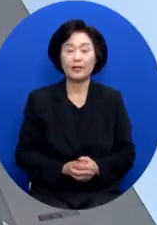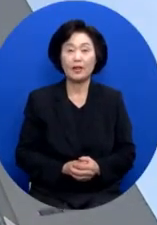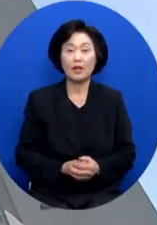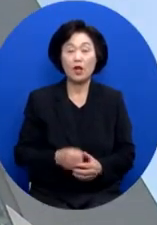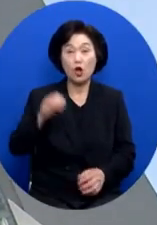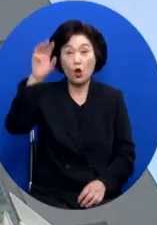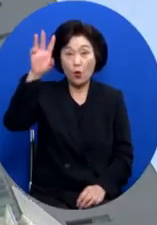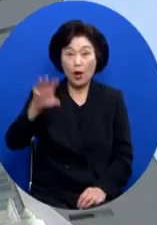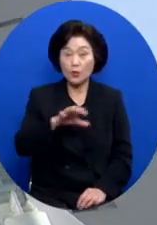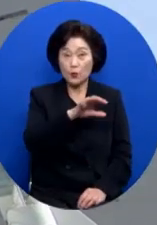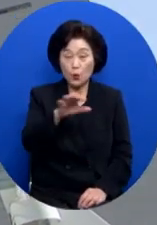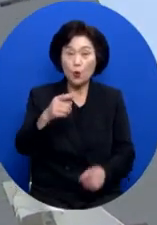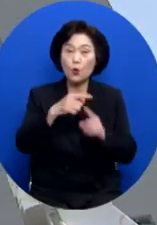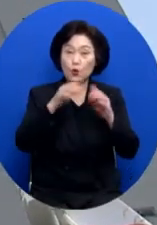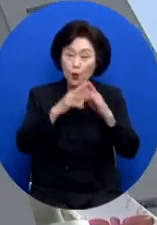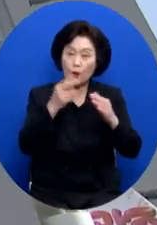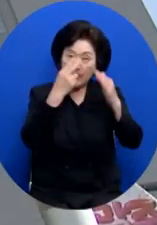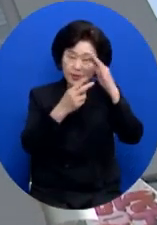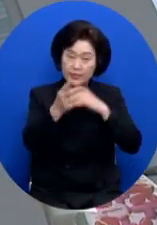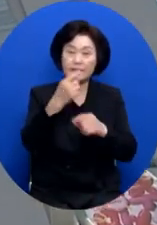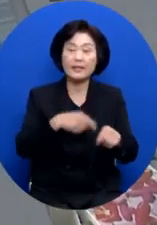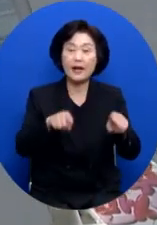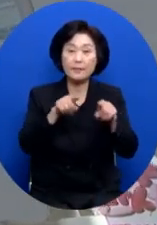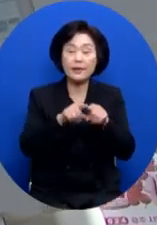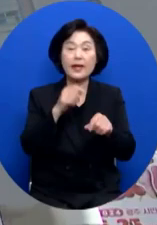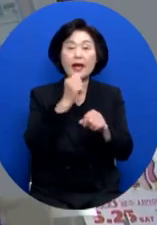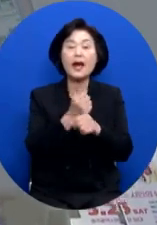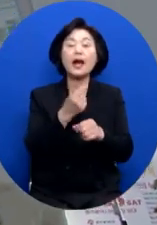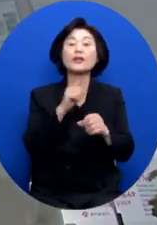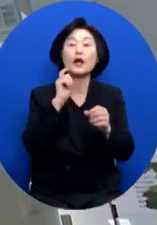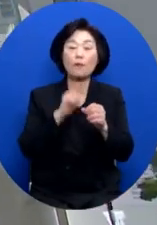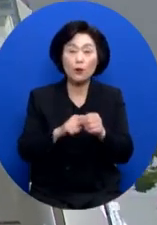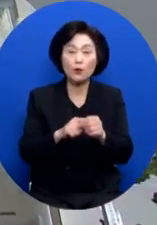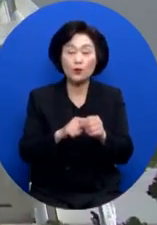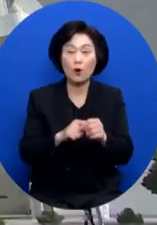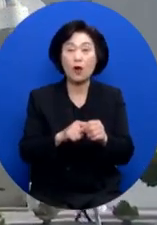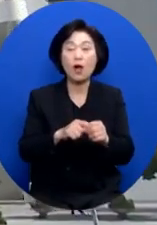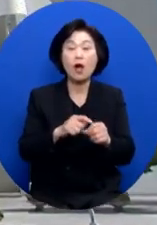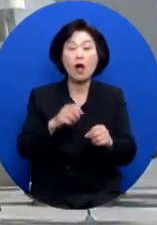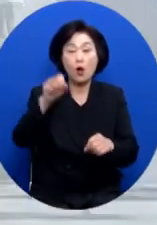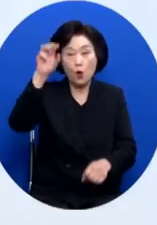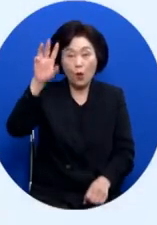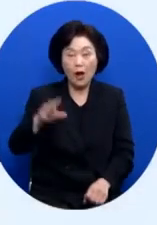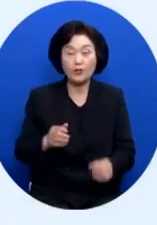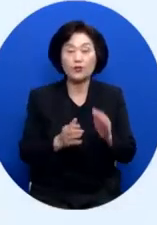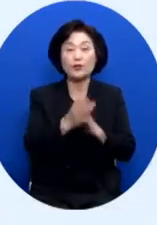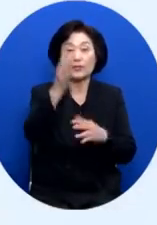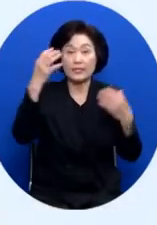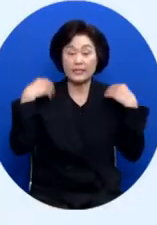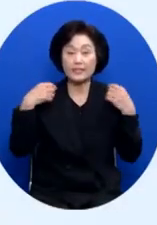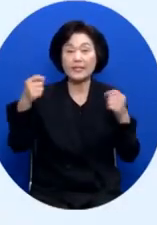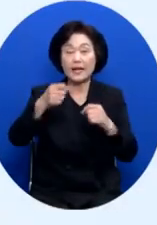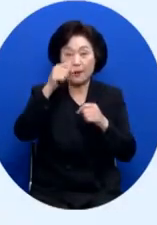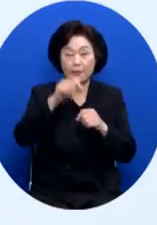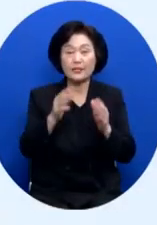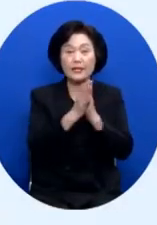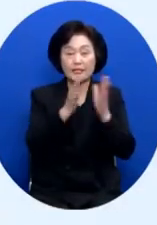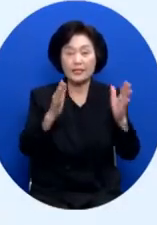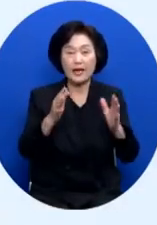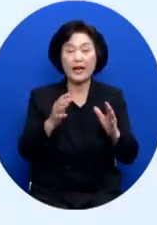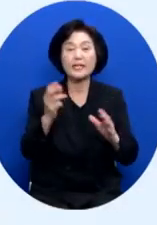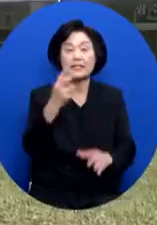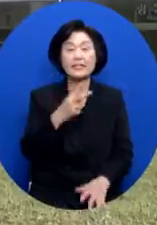광주 지역교회와 비전을 나누기 위한 첫걸음으로 광주광역시청 앞에서 시작한 2024 CTS